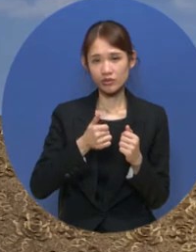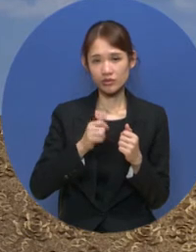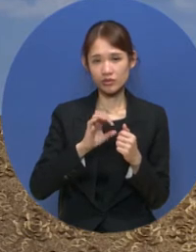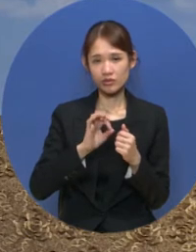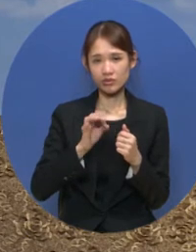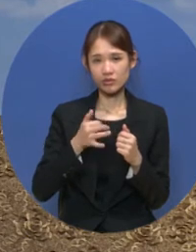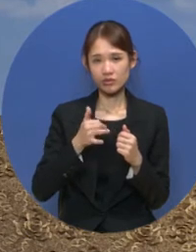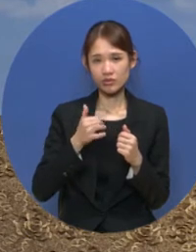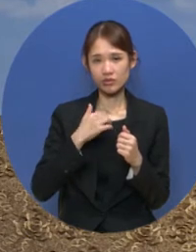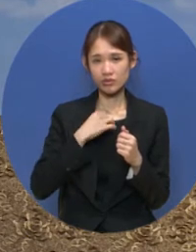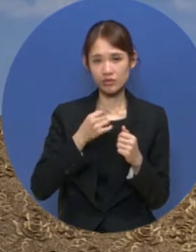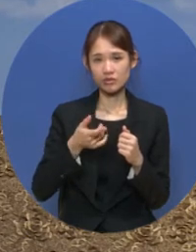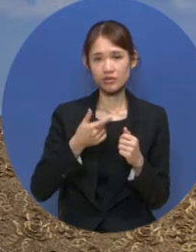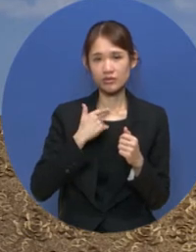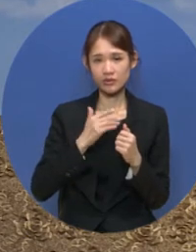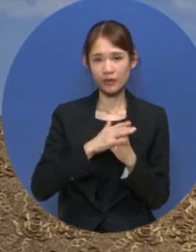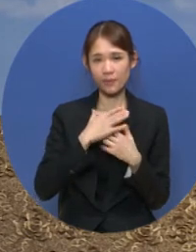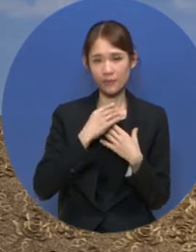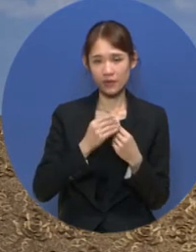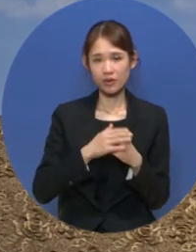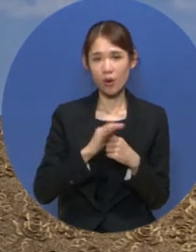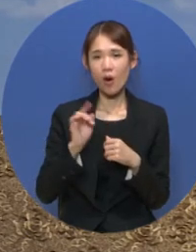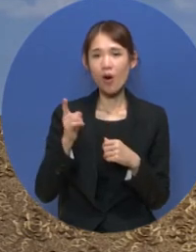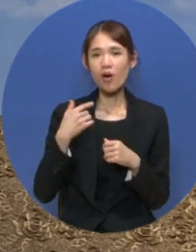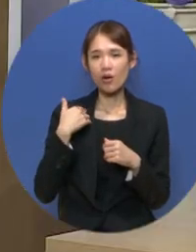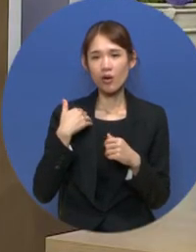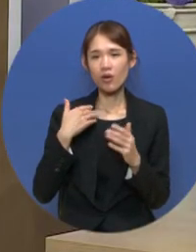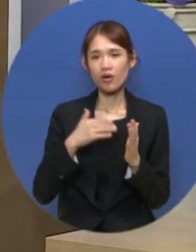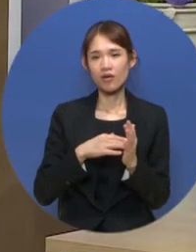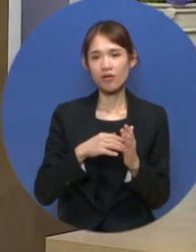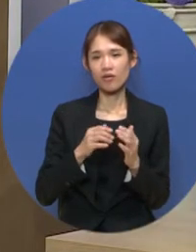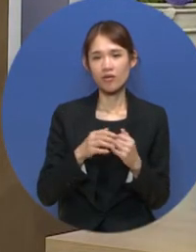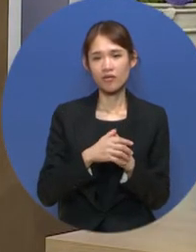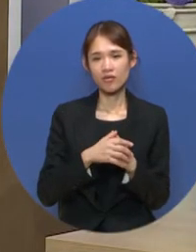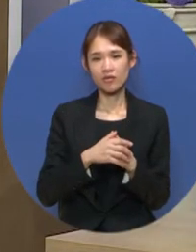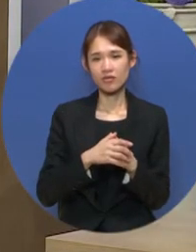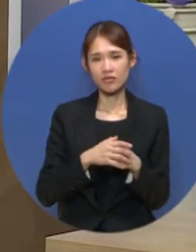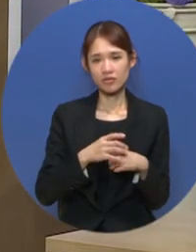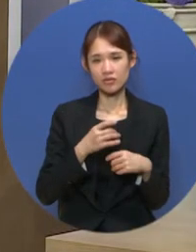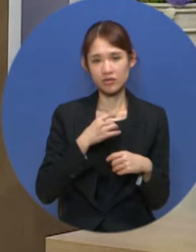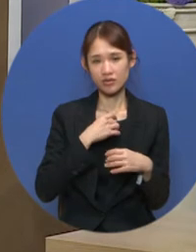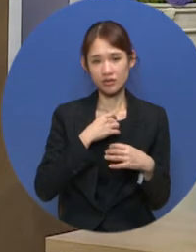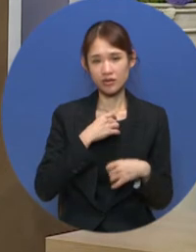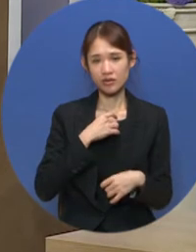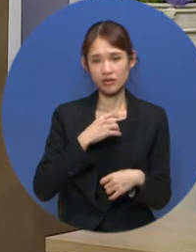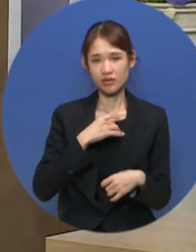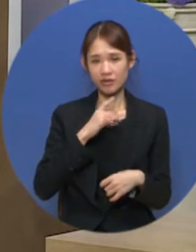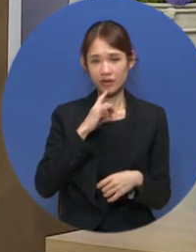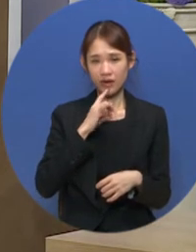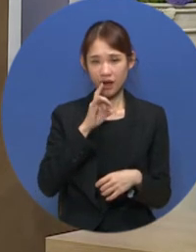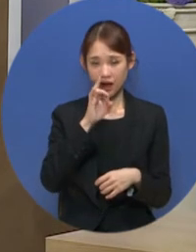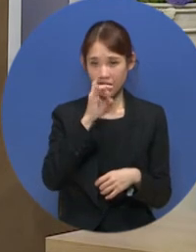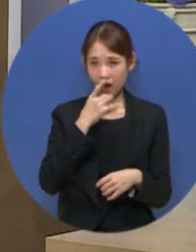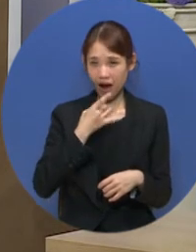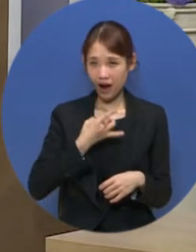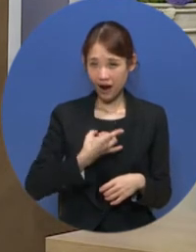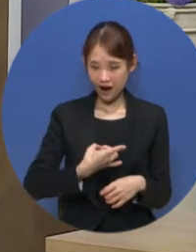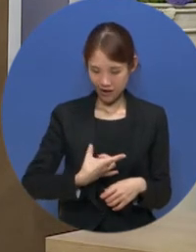이렇게 비어있는 거죠. 오, 전혀 네. 몰랐어요. 이게 단추를 그냥 붙여놓은 게 아니라 정말로